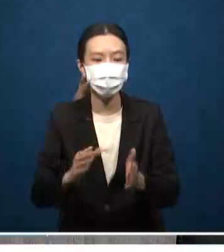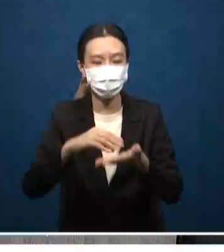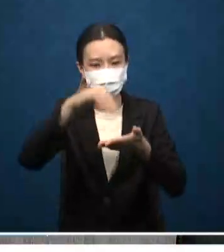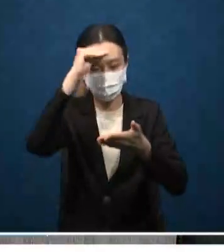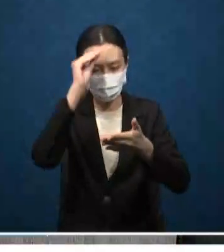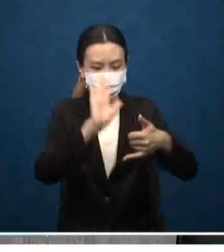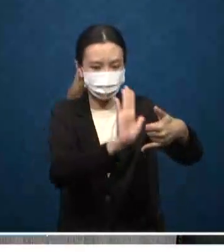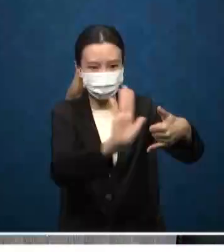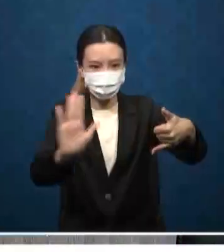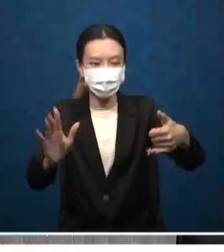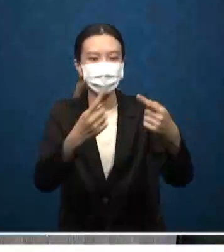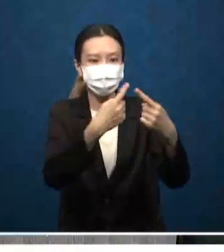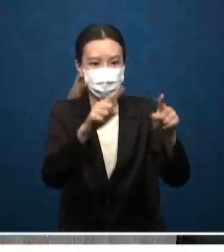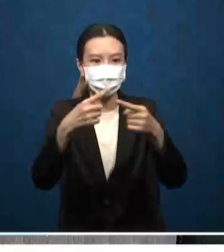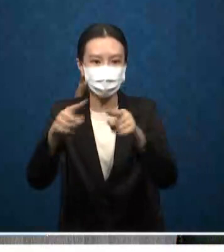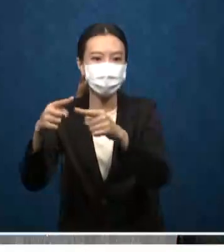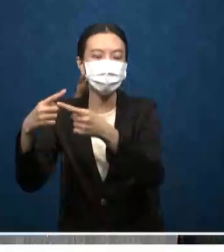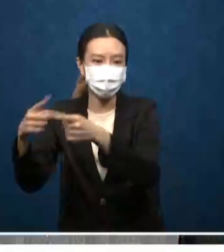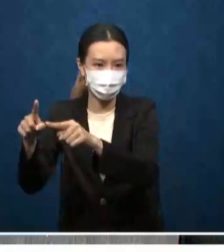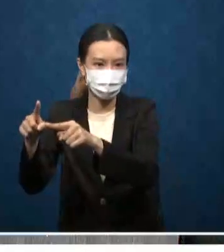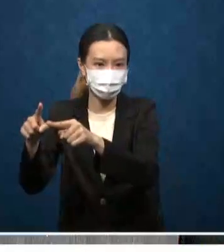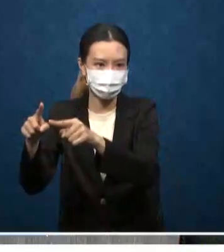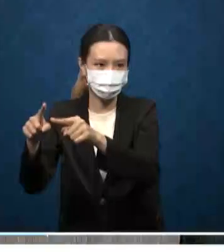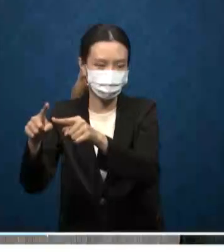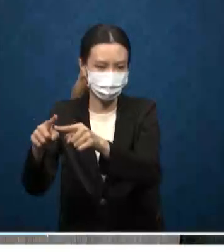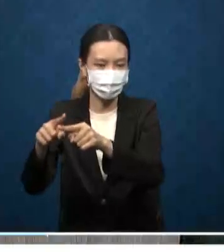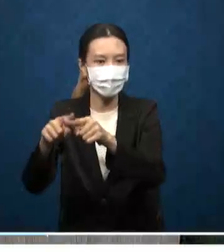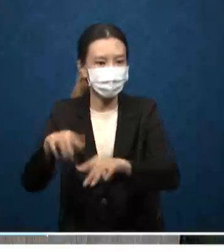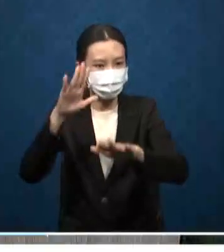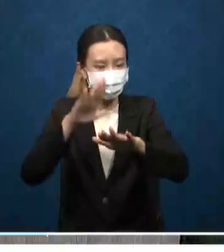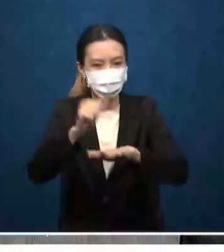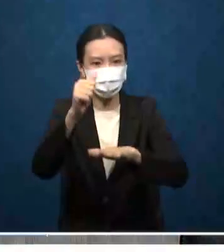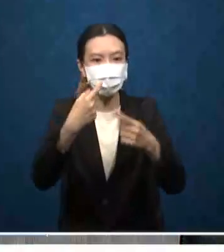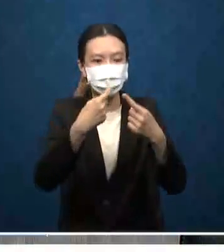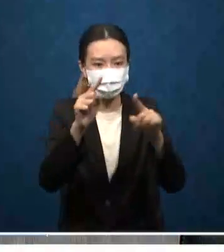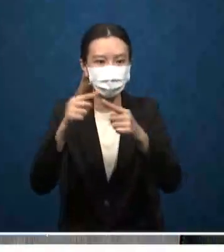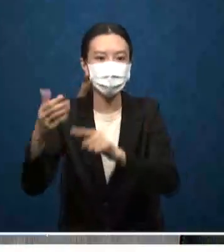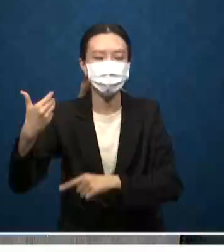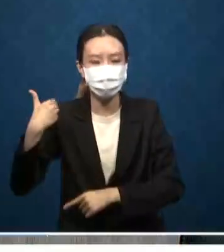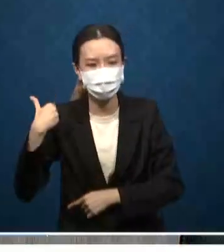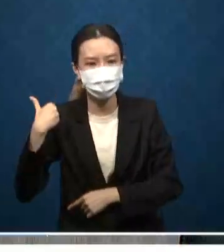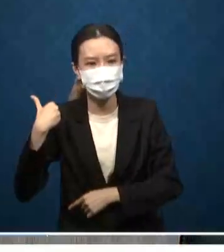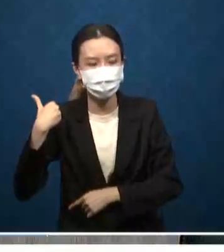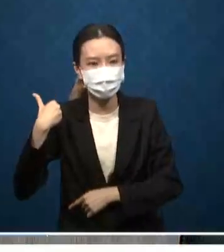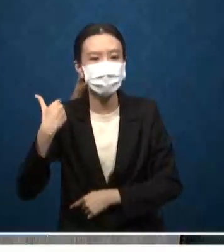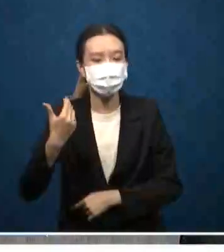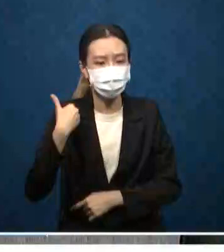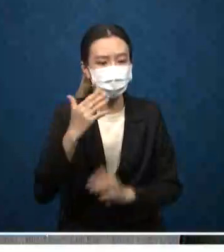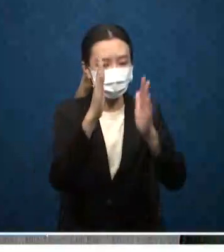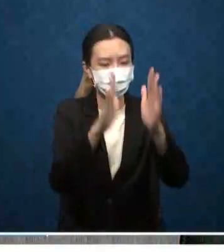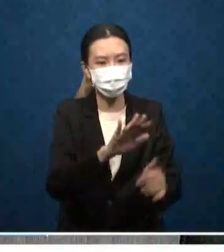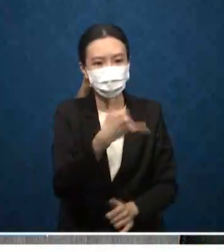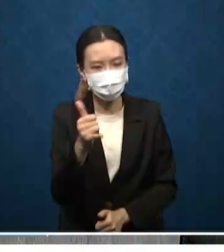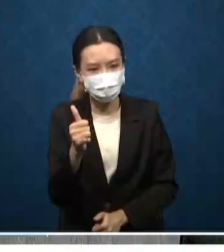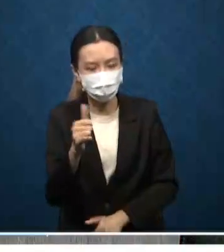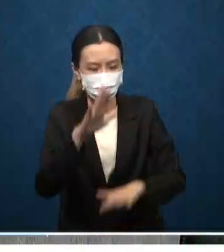ไม่เหมือนกันเลยผู้เรียนแต่ละคนนั้นจะมีความถนัดที่แตกต่างกันบางคนถนัดวิทย์คณิตฟิสิกส์เคมีชีวะ